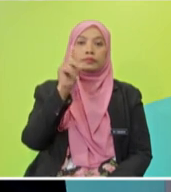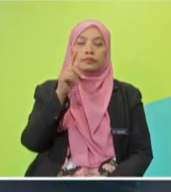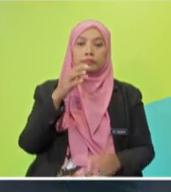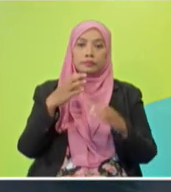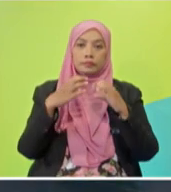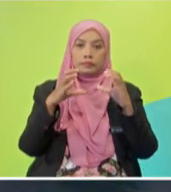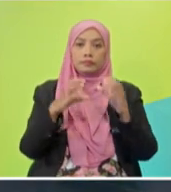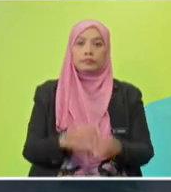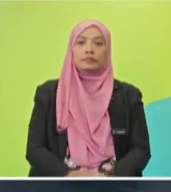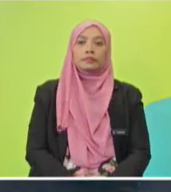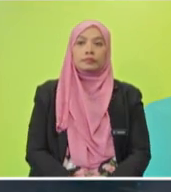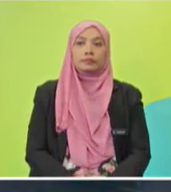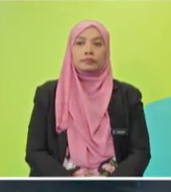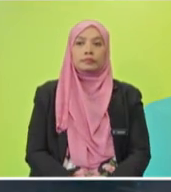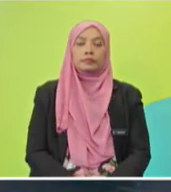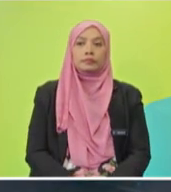Nick.